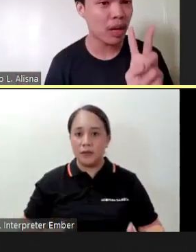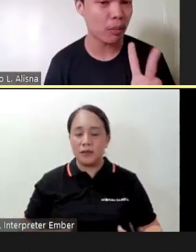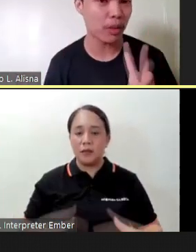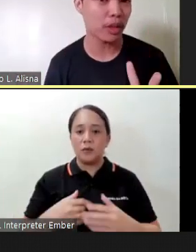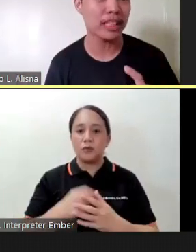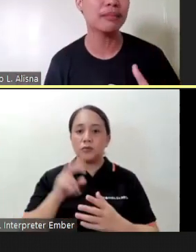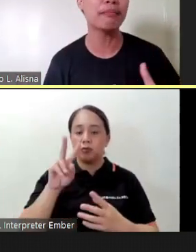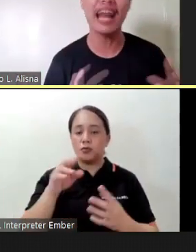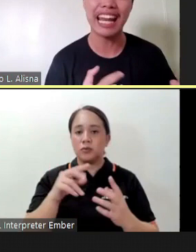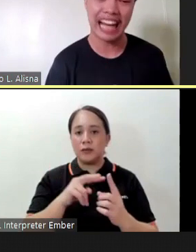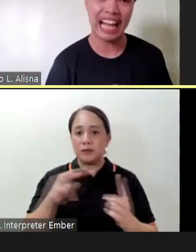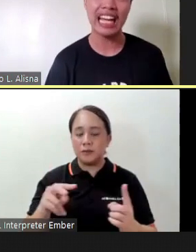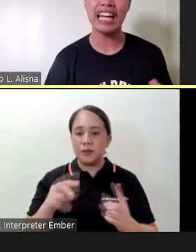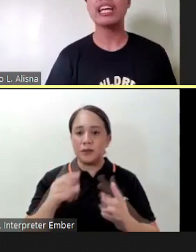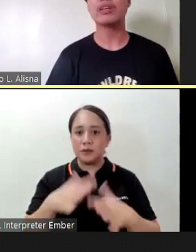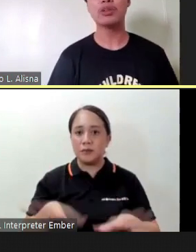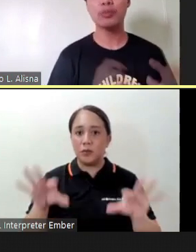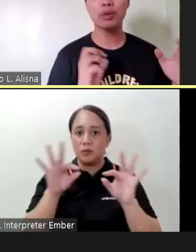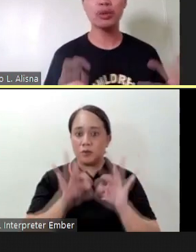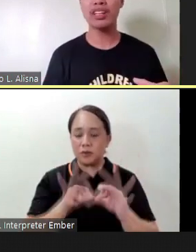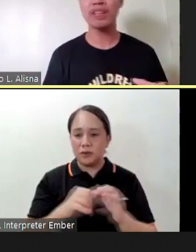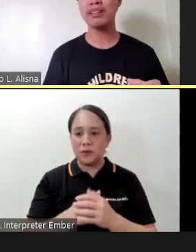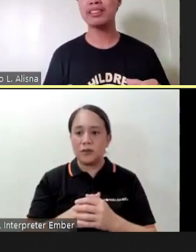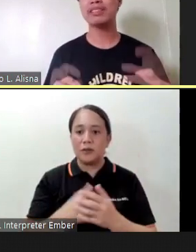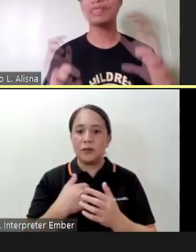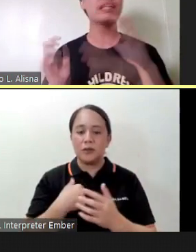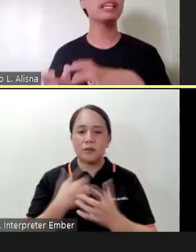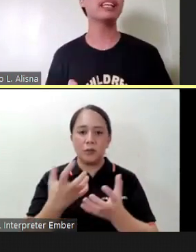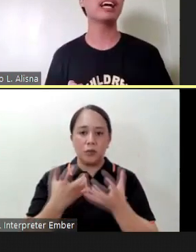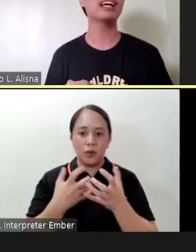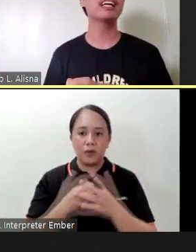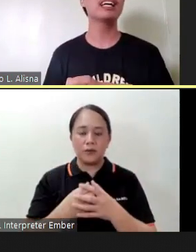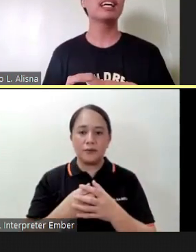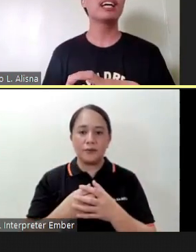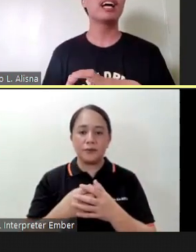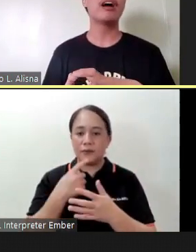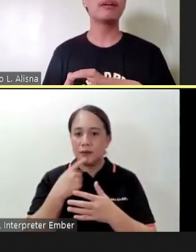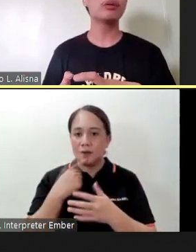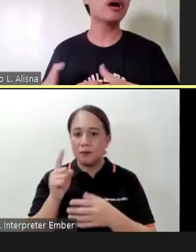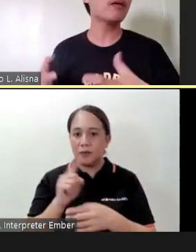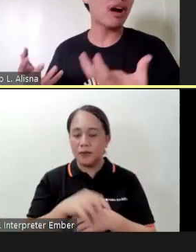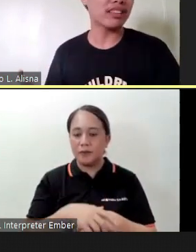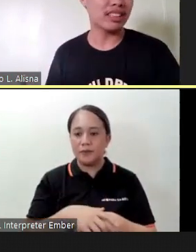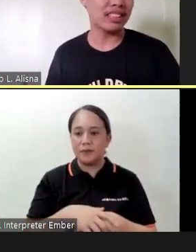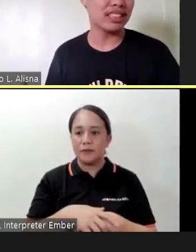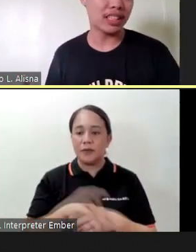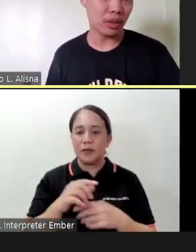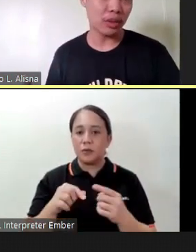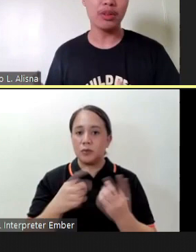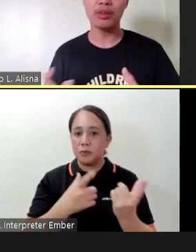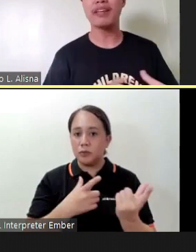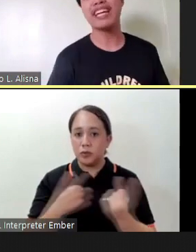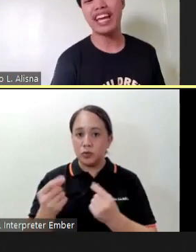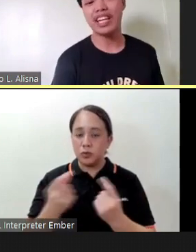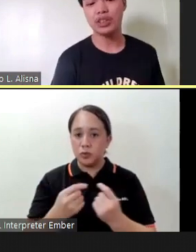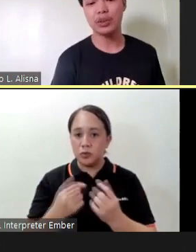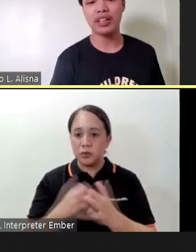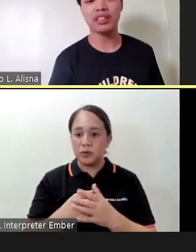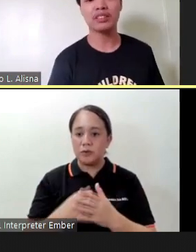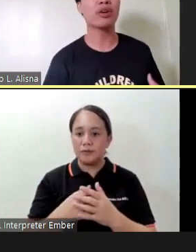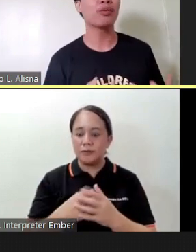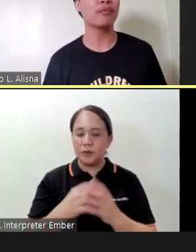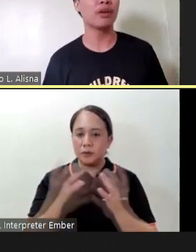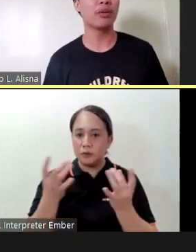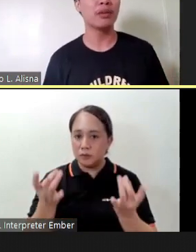aspeto na po yun is mahalaga so gusto ko nilang sabihin na itong mga practices na to yung medication